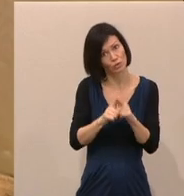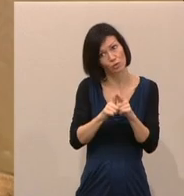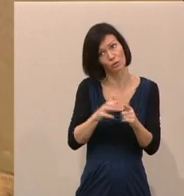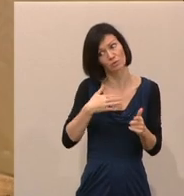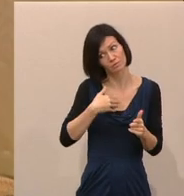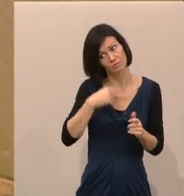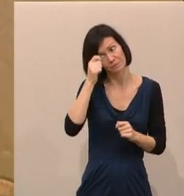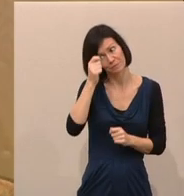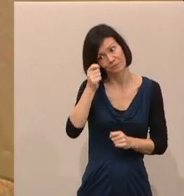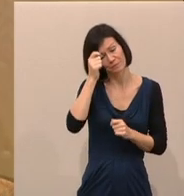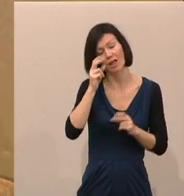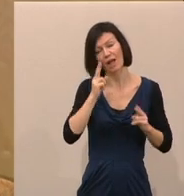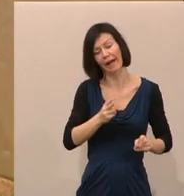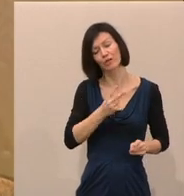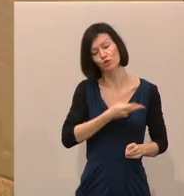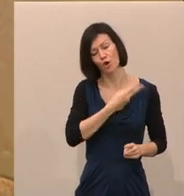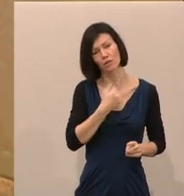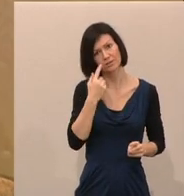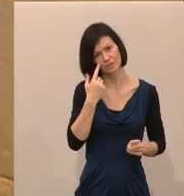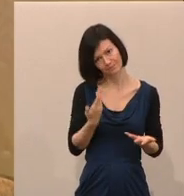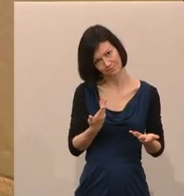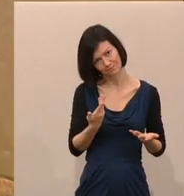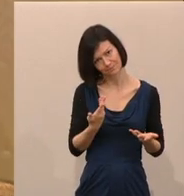einbilden. Das Land ist unsozialer geworden.